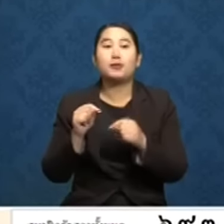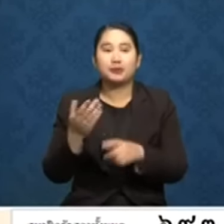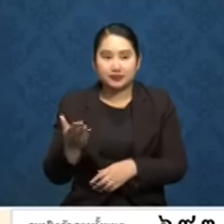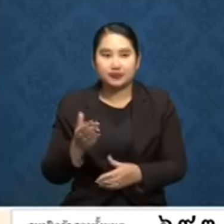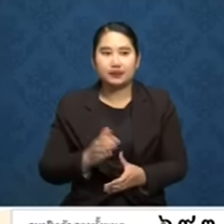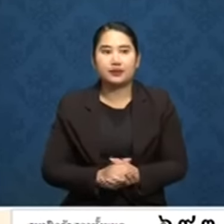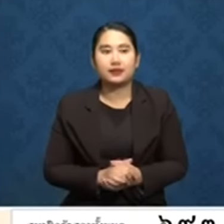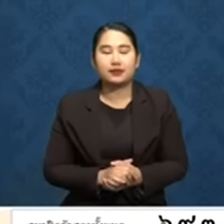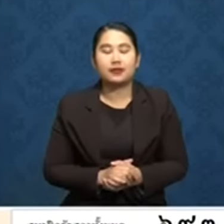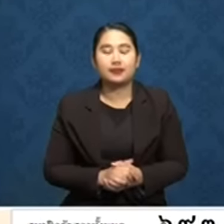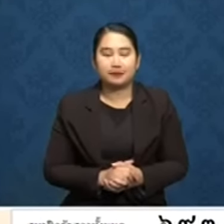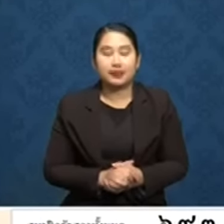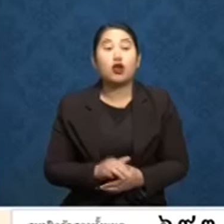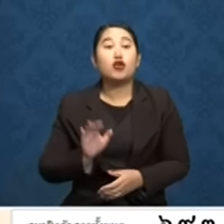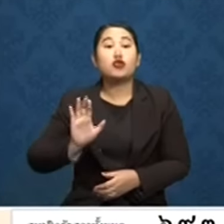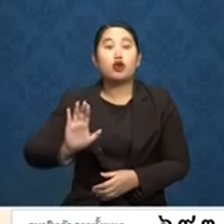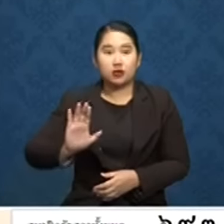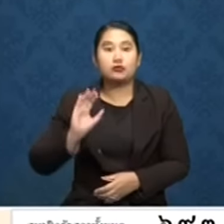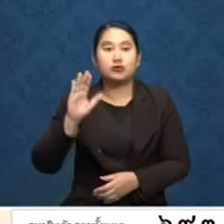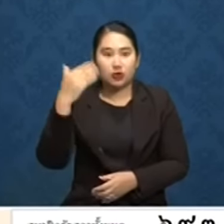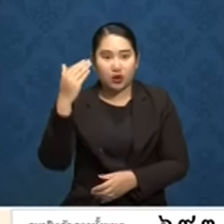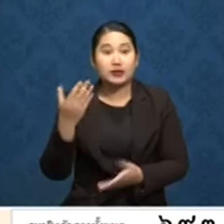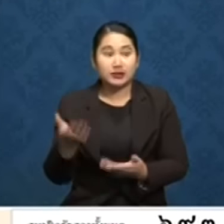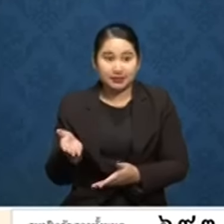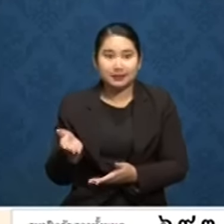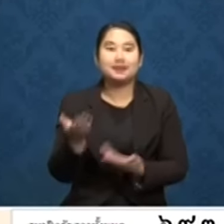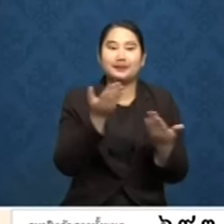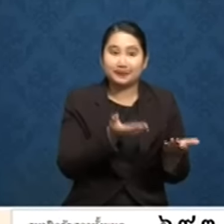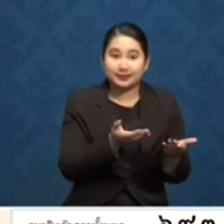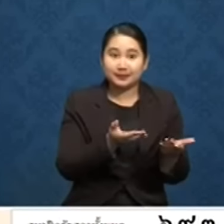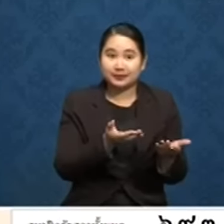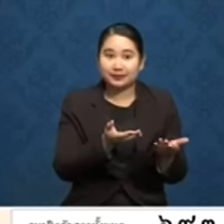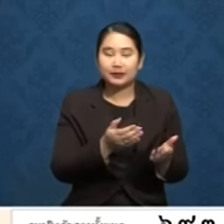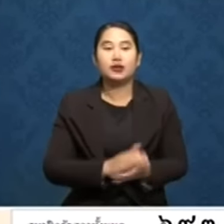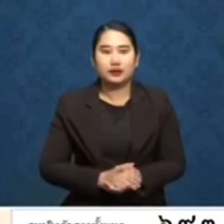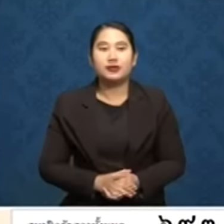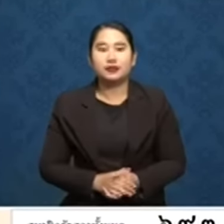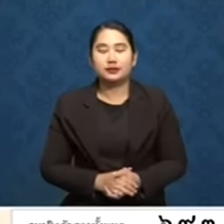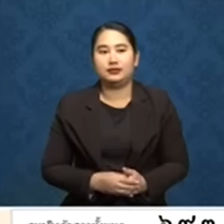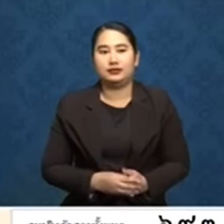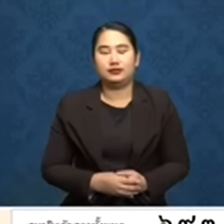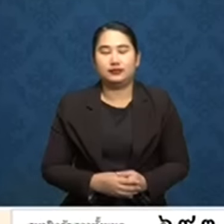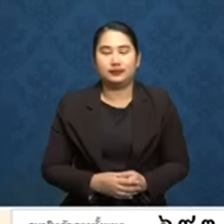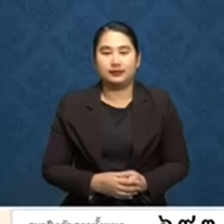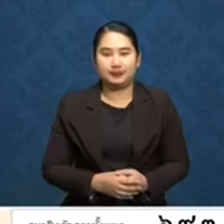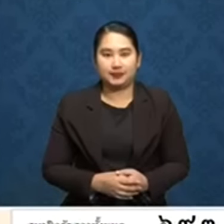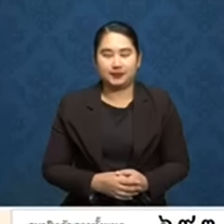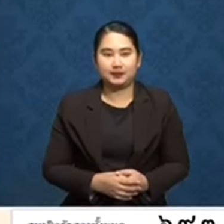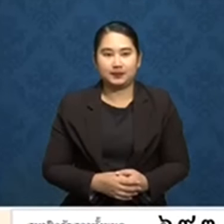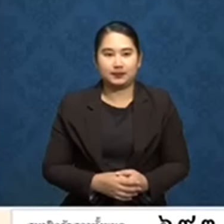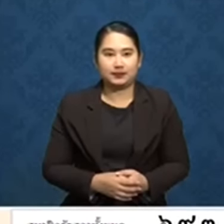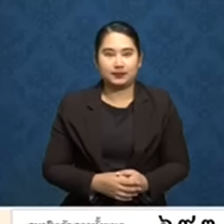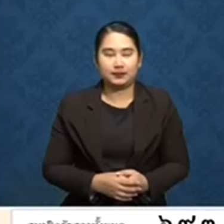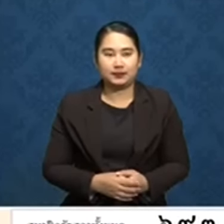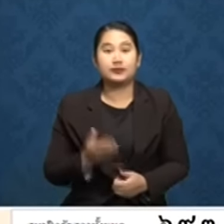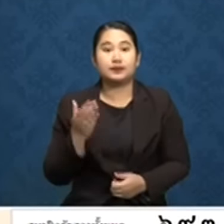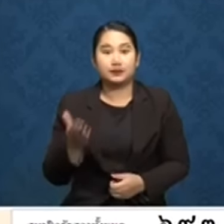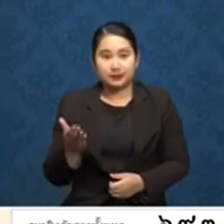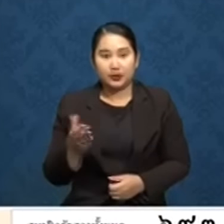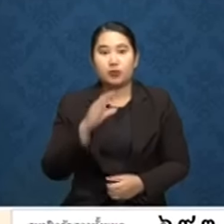การประท้วงของคุณณัฐวุฒิก่อนแล้วก็เดี๋ยวคุณครูมันที่ต่อนะเดี๋ยวครูมันที่ต่อนะฮะได้ที่คุณณัฐวุ